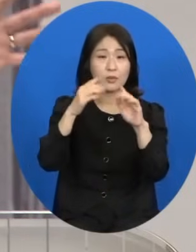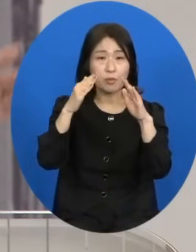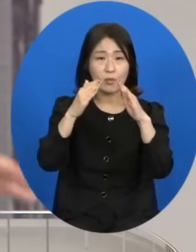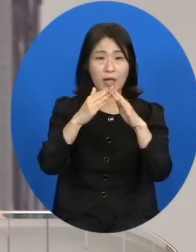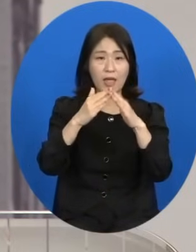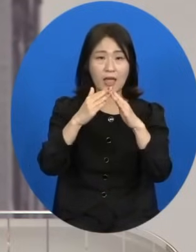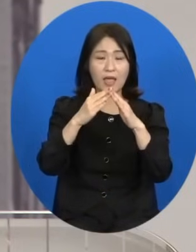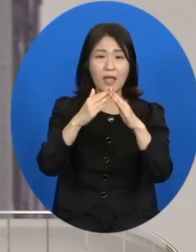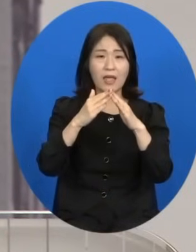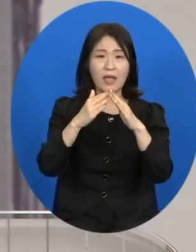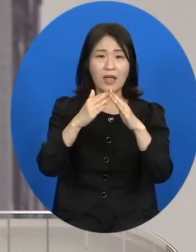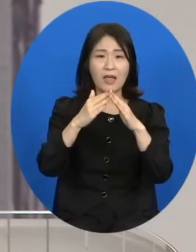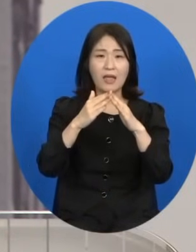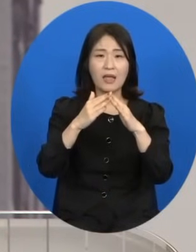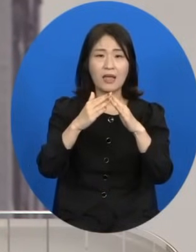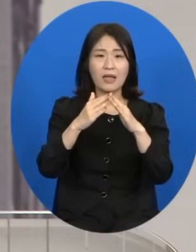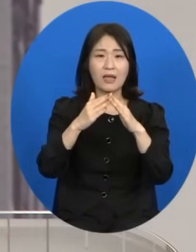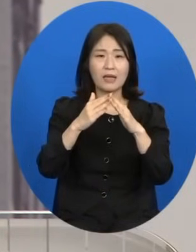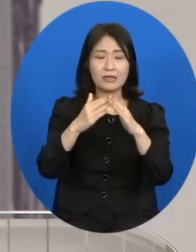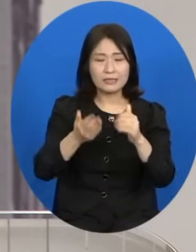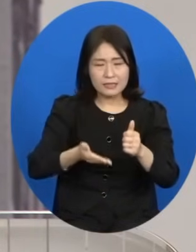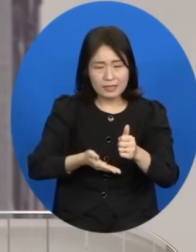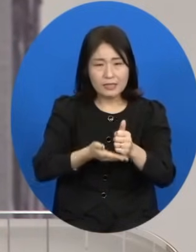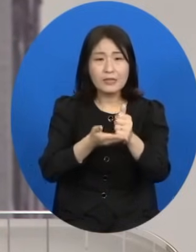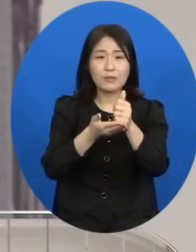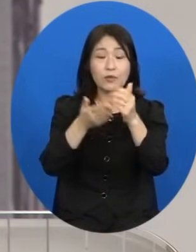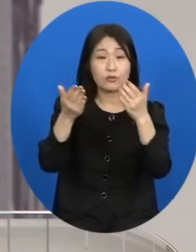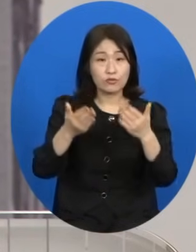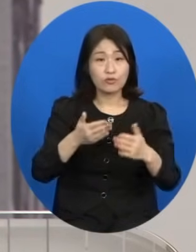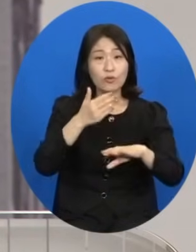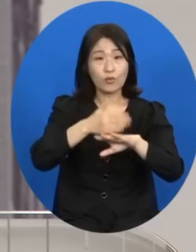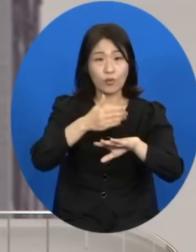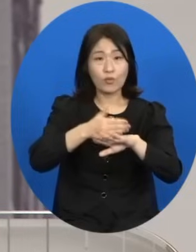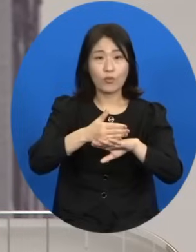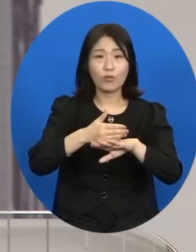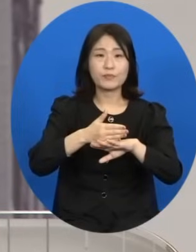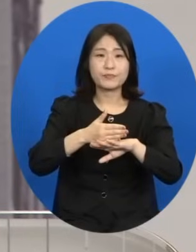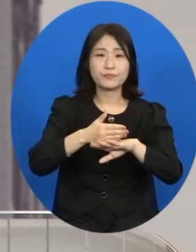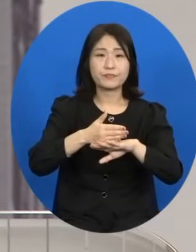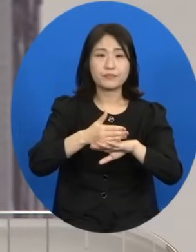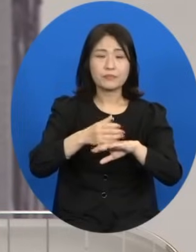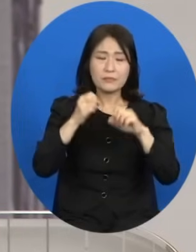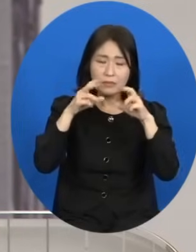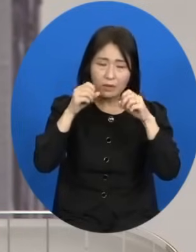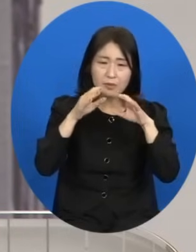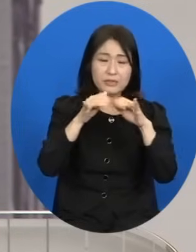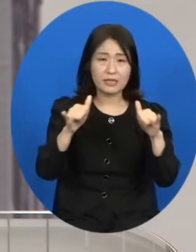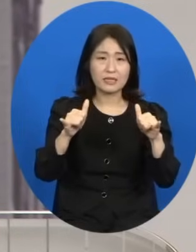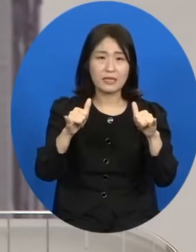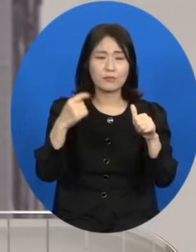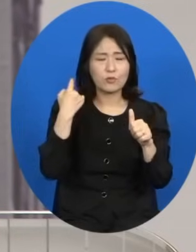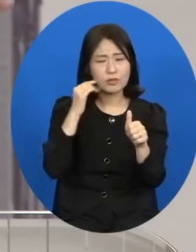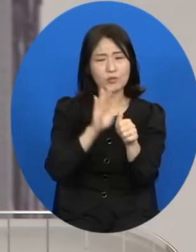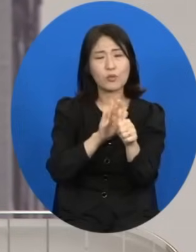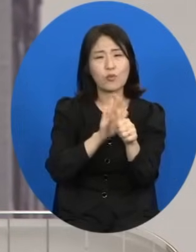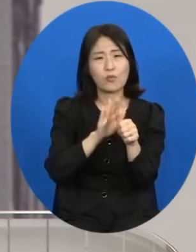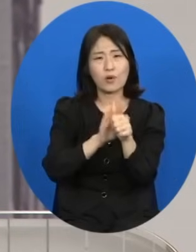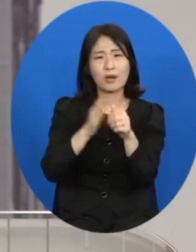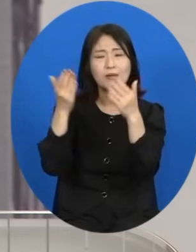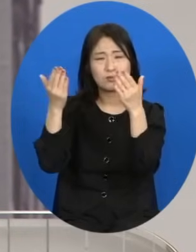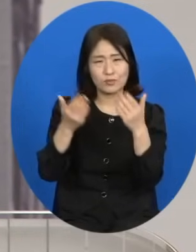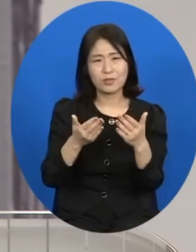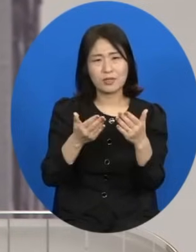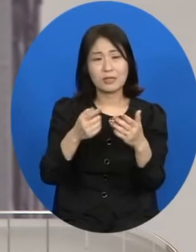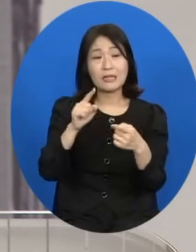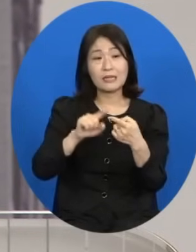지난 수개월 수년을 섬겨 줘서 고맙고 선교사님들 보이지 않는 곳에서 후원해 주서 일본에 계신 님들이